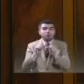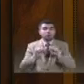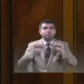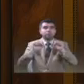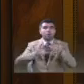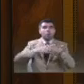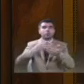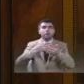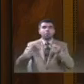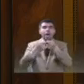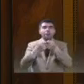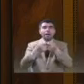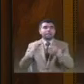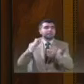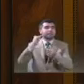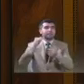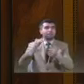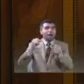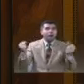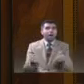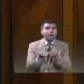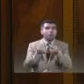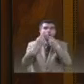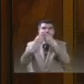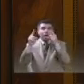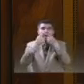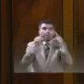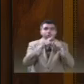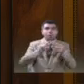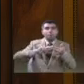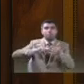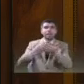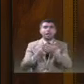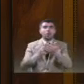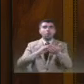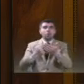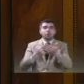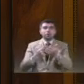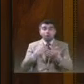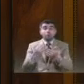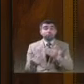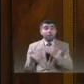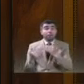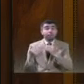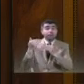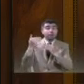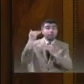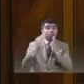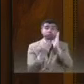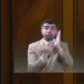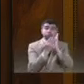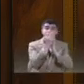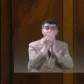الخارجية وينخرط في تحسين مستمر لأدائه، حيث سجلت نسبة نمو